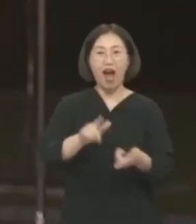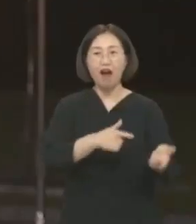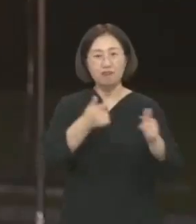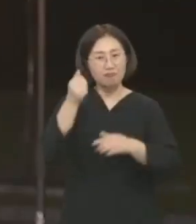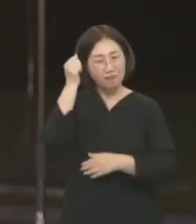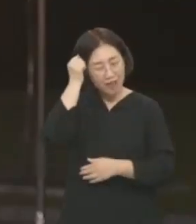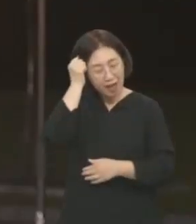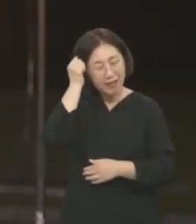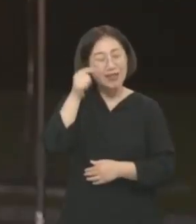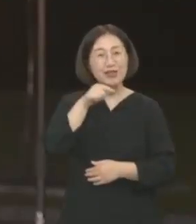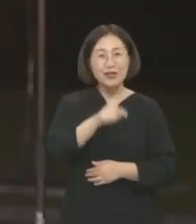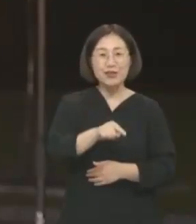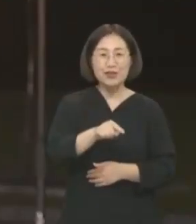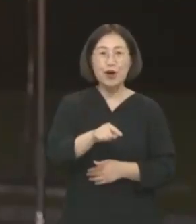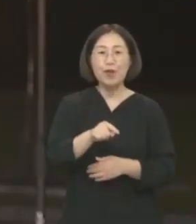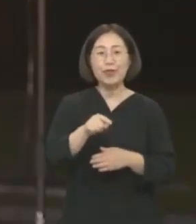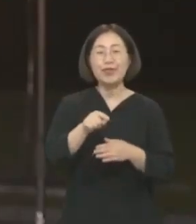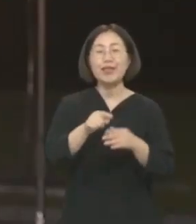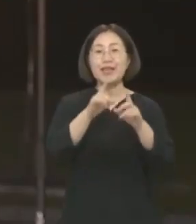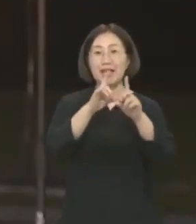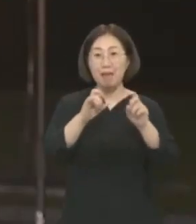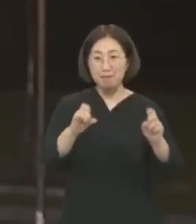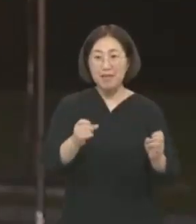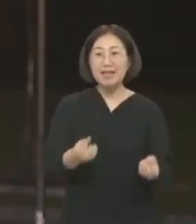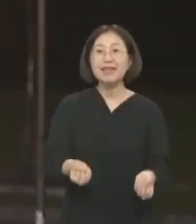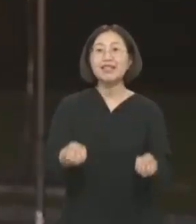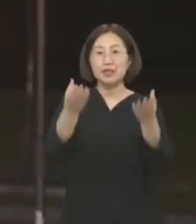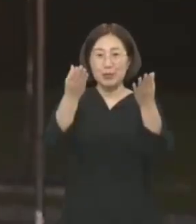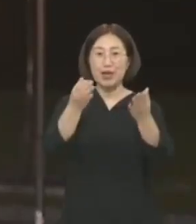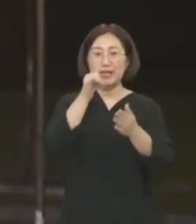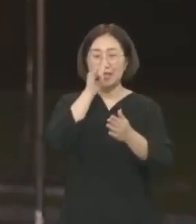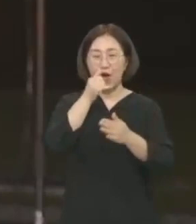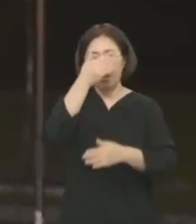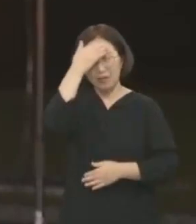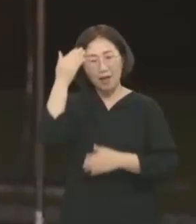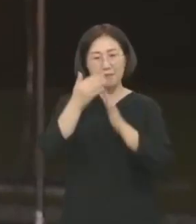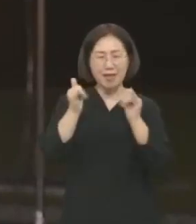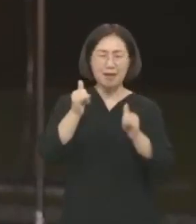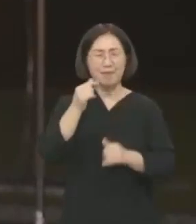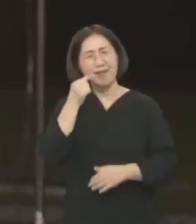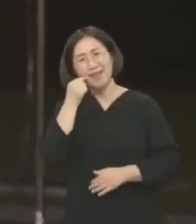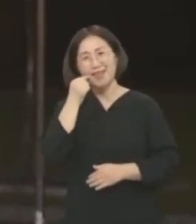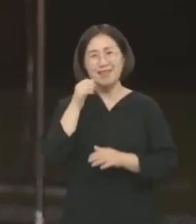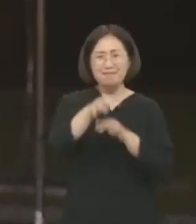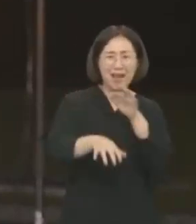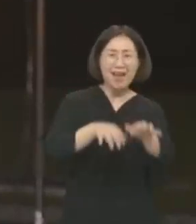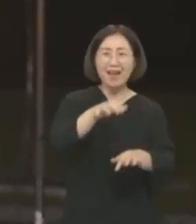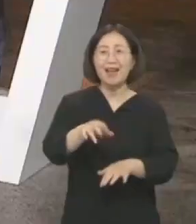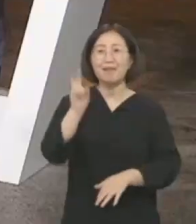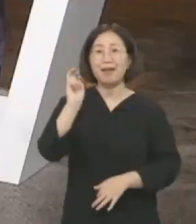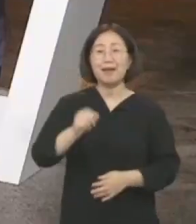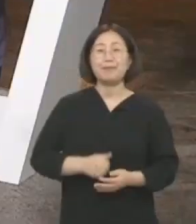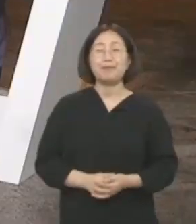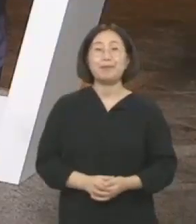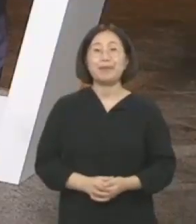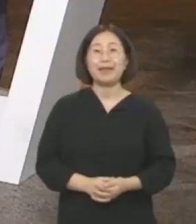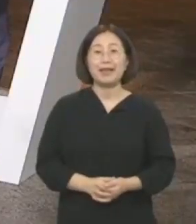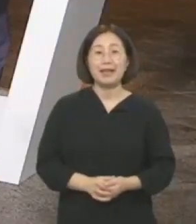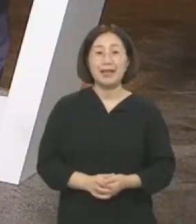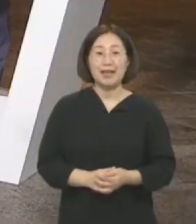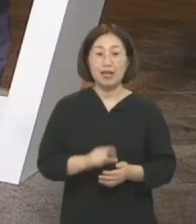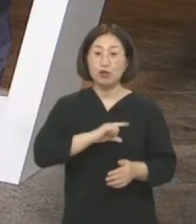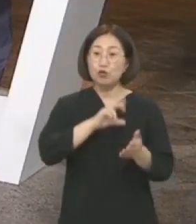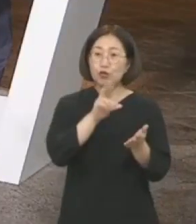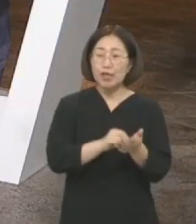대백제전 캠핑데이가 새롭게 준비되어 있는데요. 많은 젊은이들에게 인기가 있을 것 같습니다. 예. 이번 대백제전